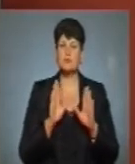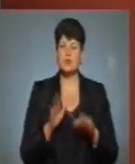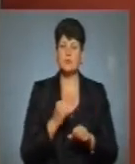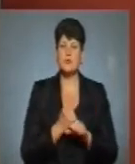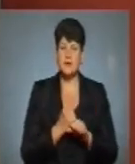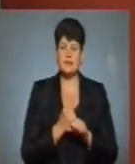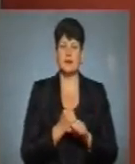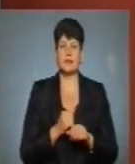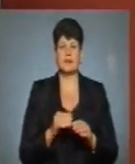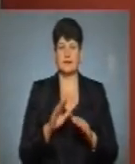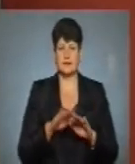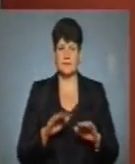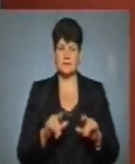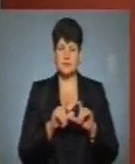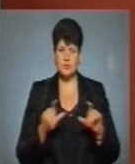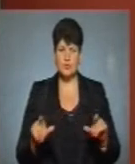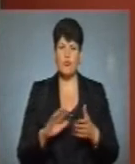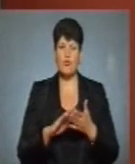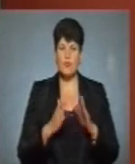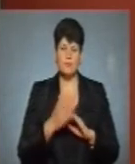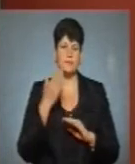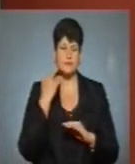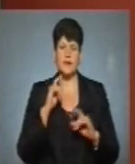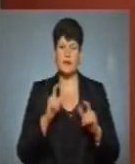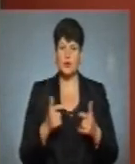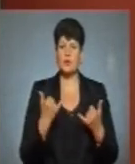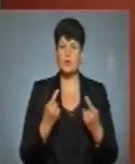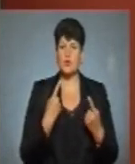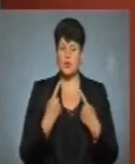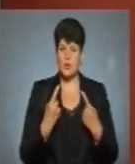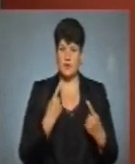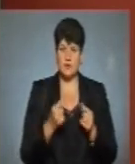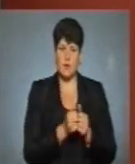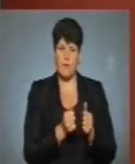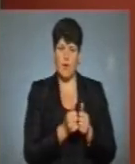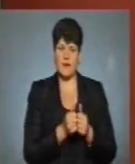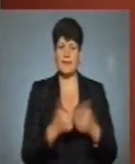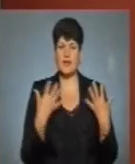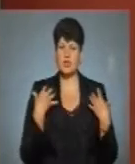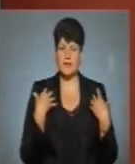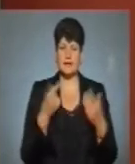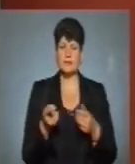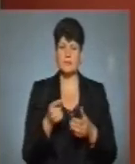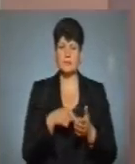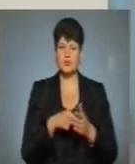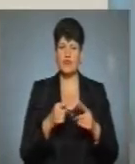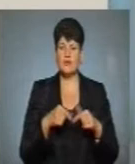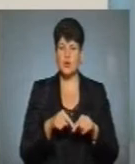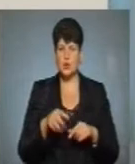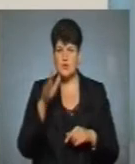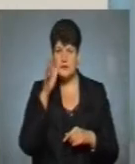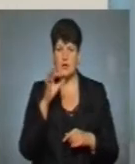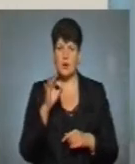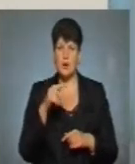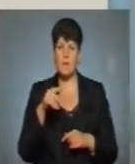дошкільні навчальні заклади в умовах адаптивного карантину, говоритимемо сьогодні. Перед зі мною начальниця Тернопільського міського відділу освіти Ольга Похиляк.